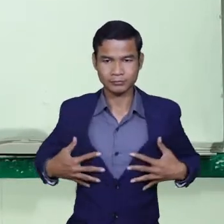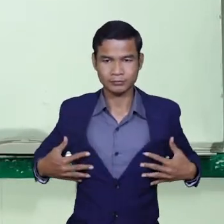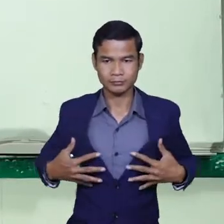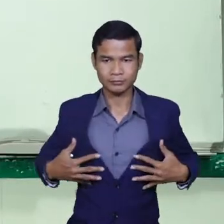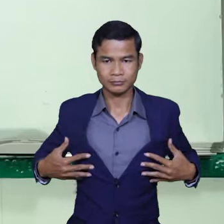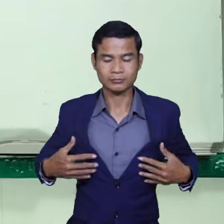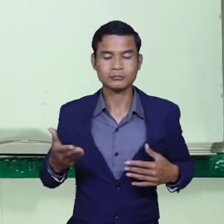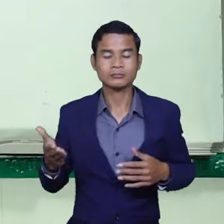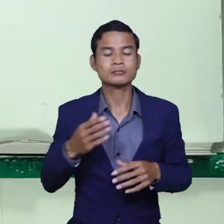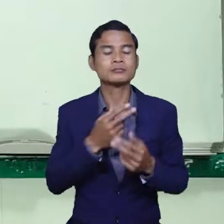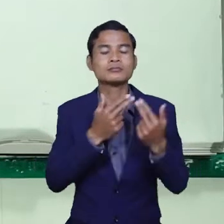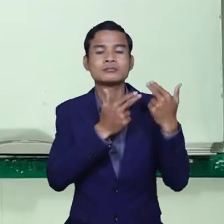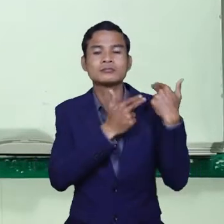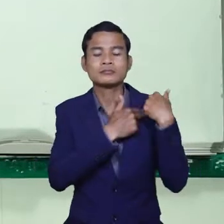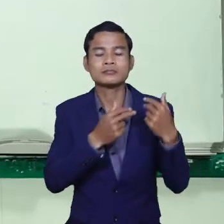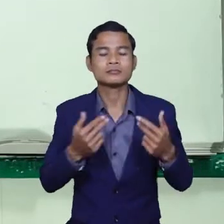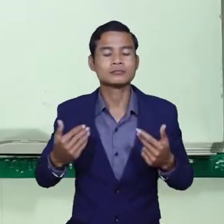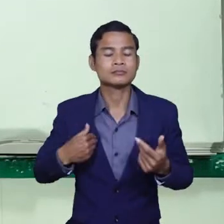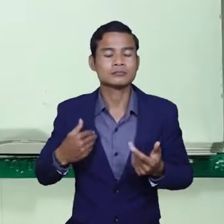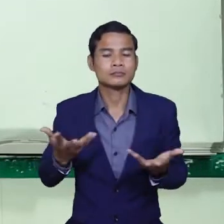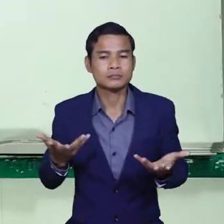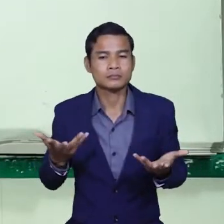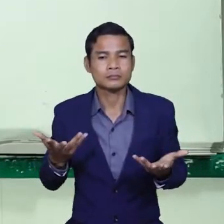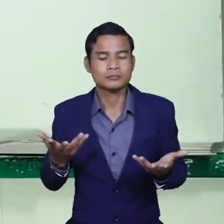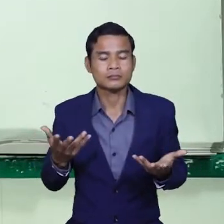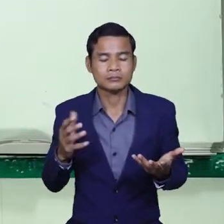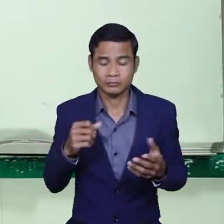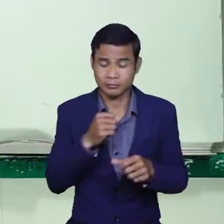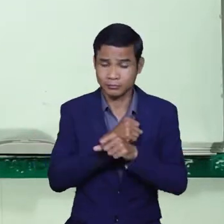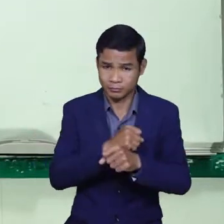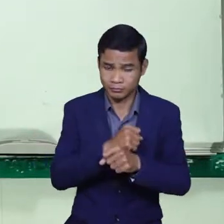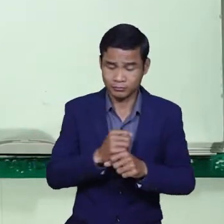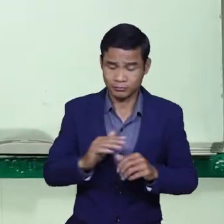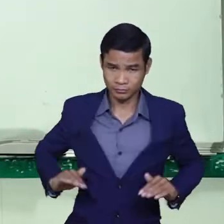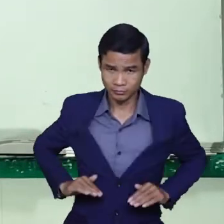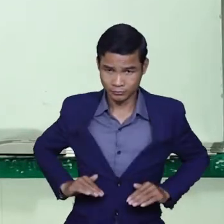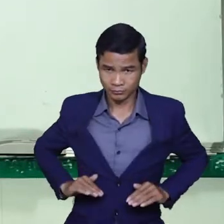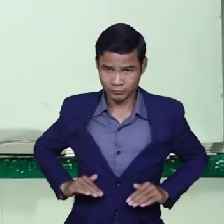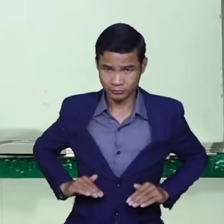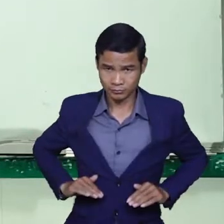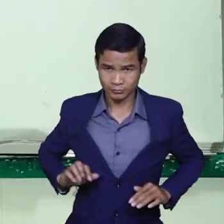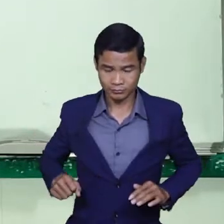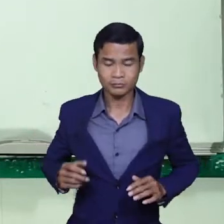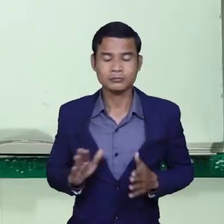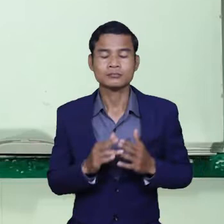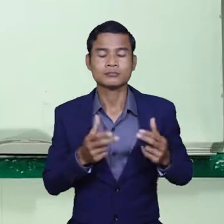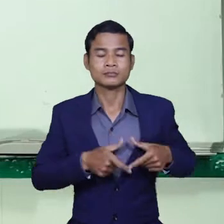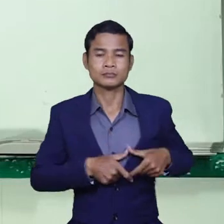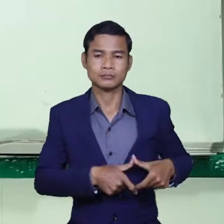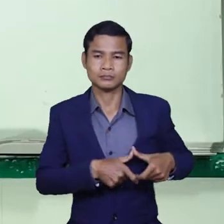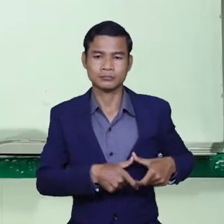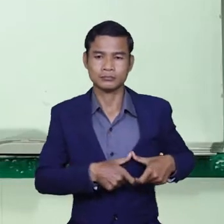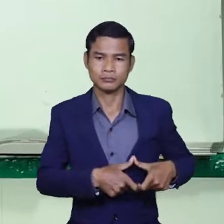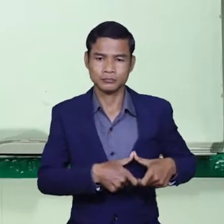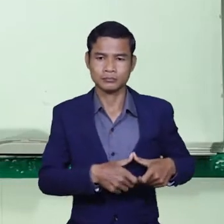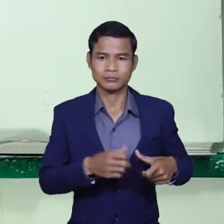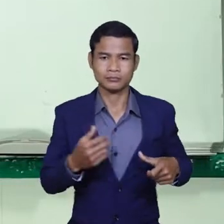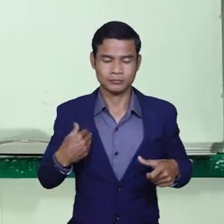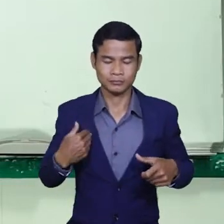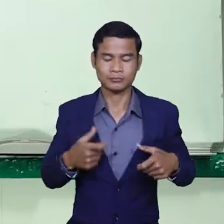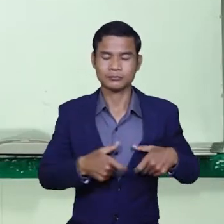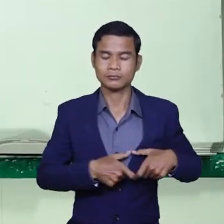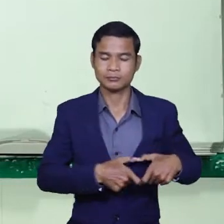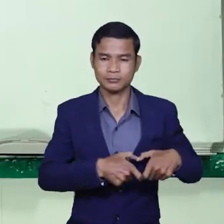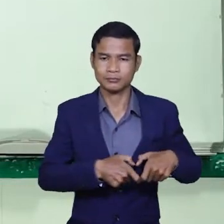ងកូនចាគឺចាមានតួនាទីការពារសួតចានឹងបេះដូងនោះកូនណាចាពីព្រោះសួតនឹងបេះដូងគឺស្ថិតនៅ